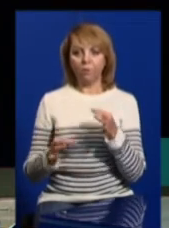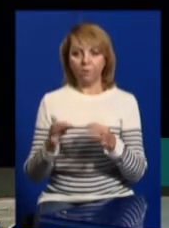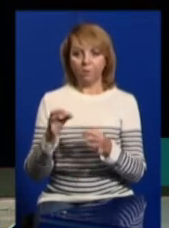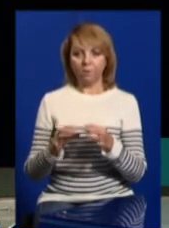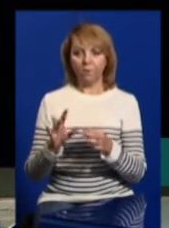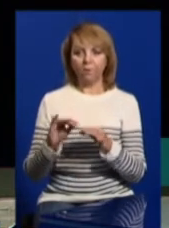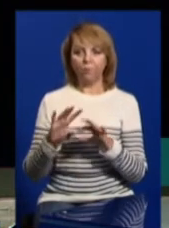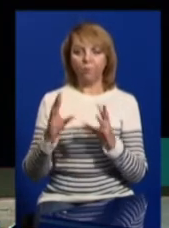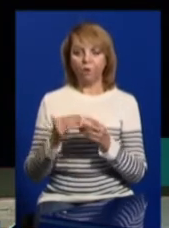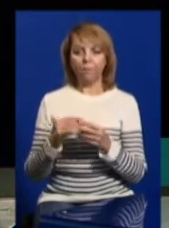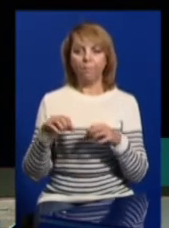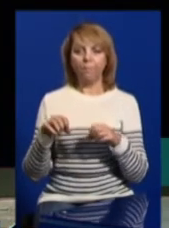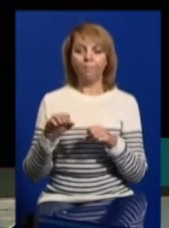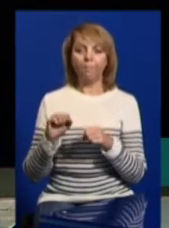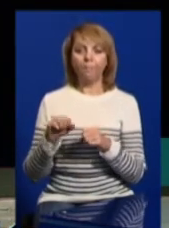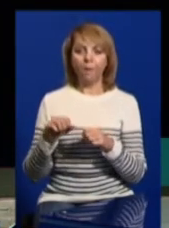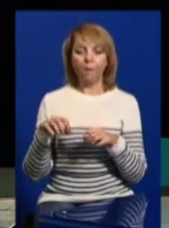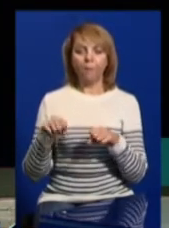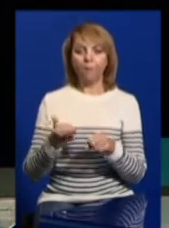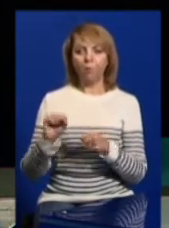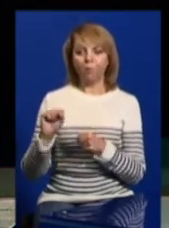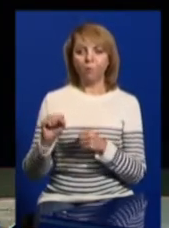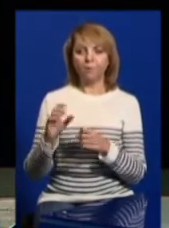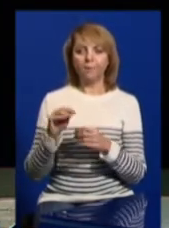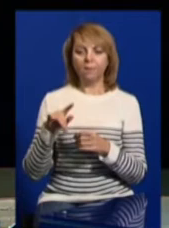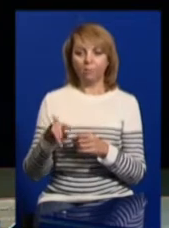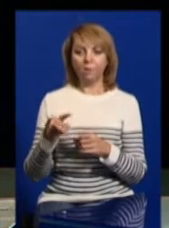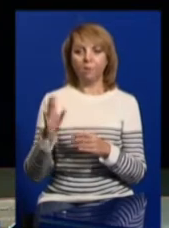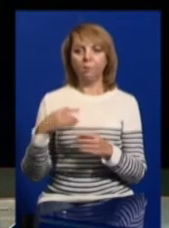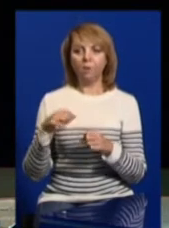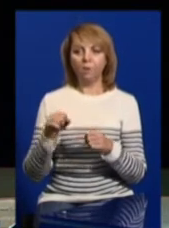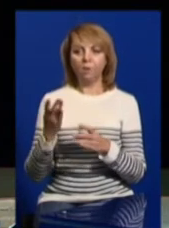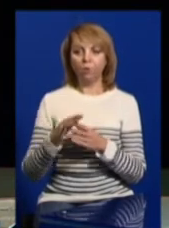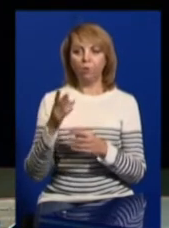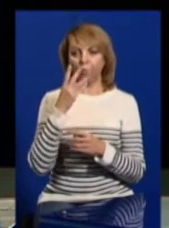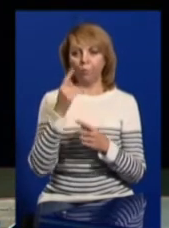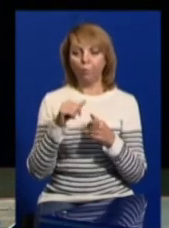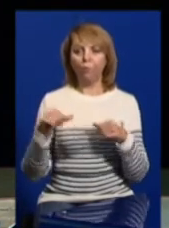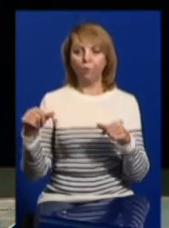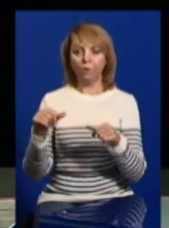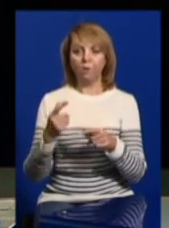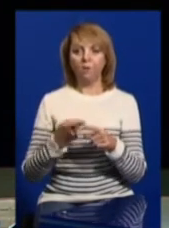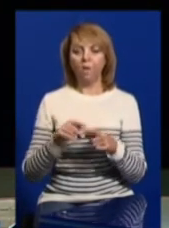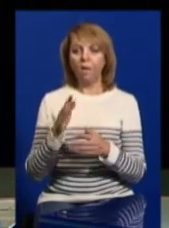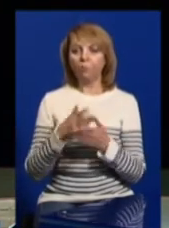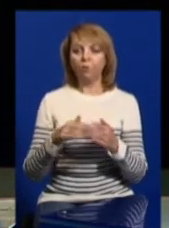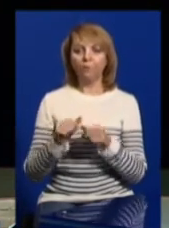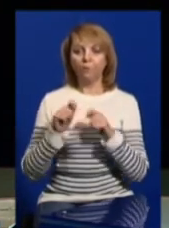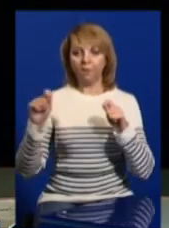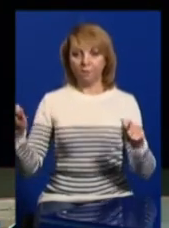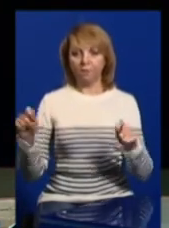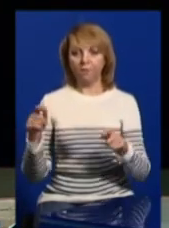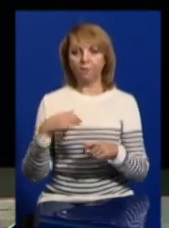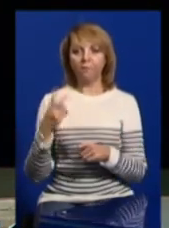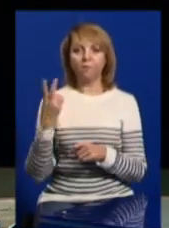і взагалі правоохоронної системи, де ми всі працюємо, це її публічність і абсолютна відкритість. І